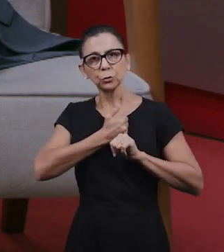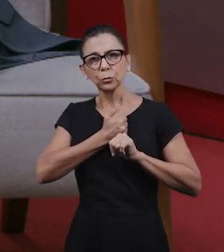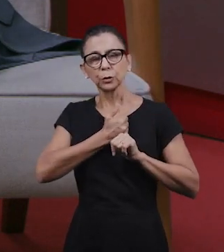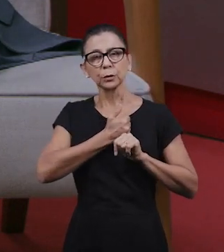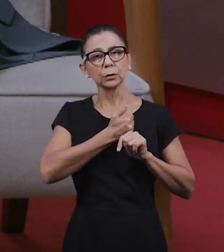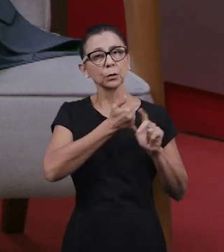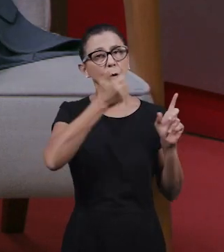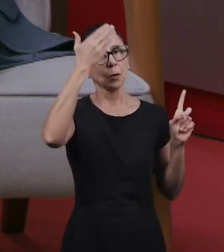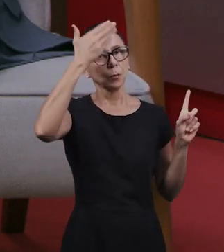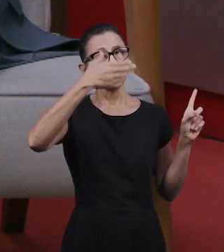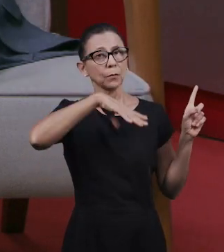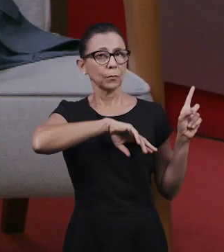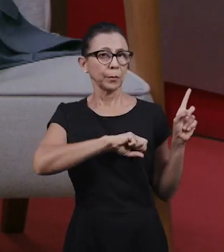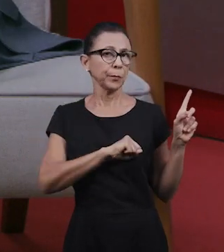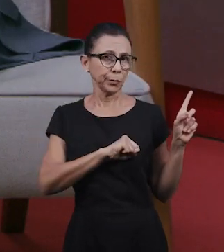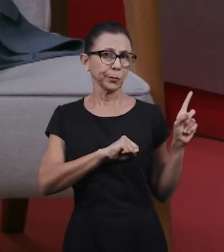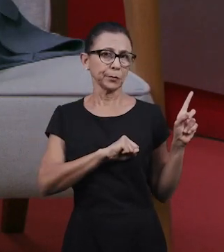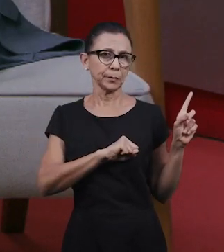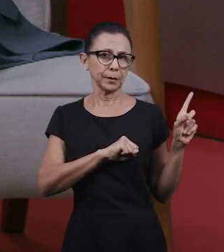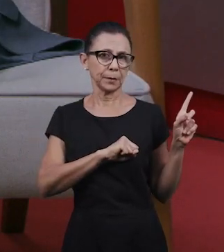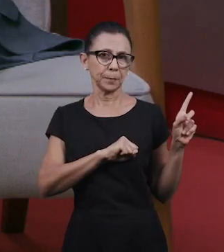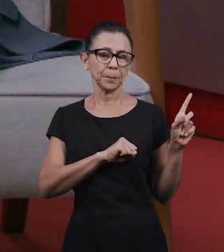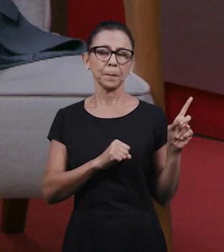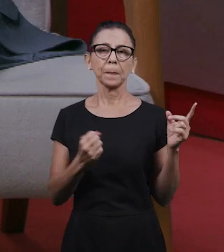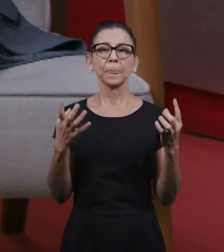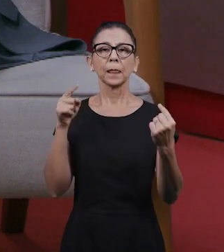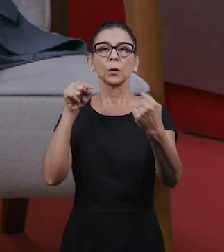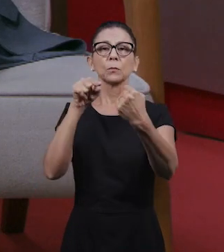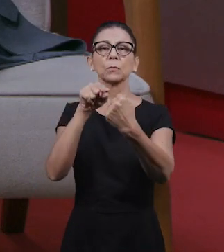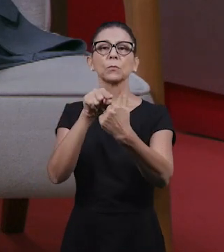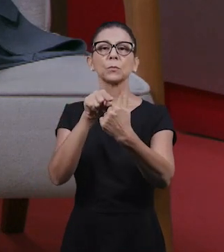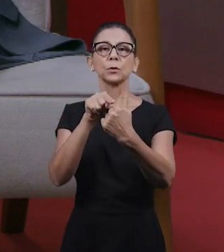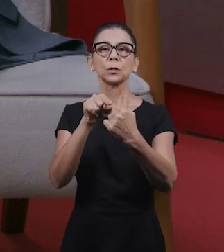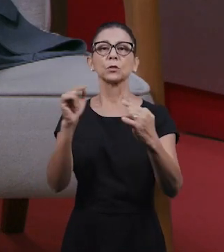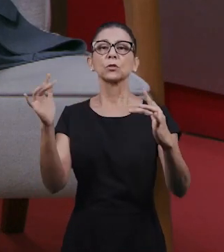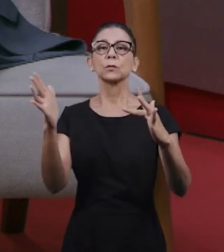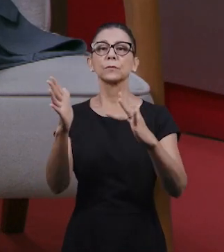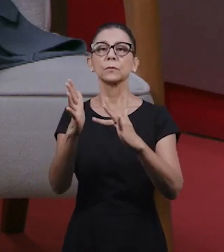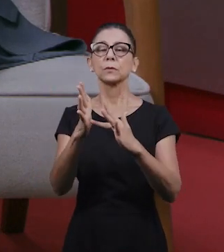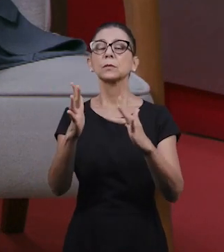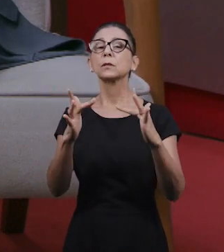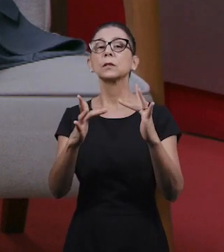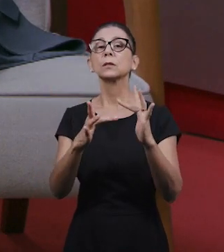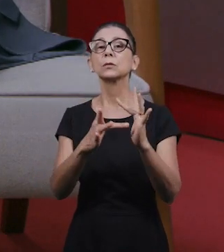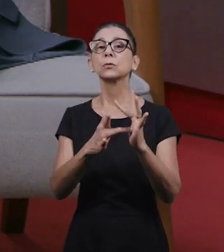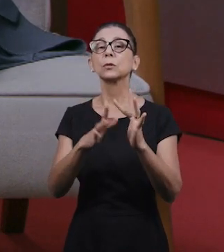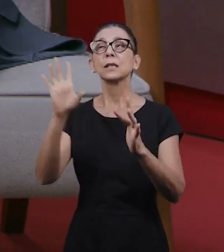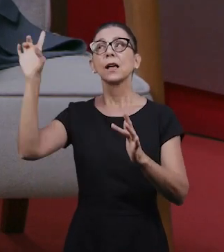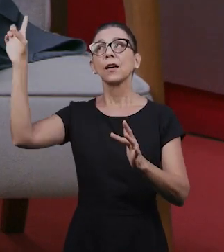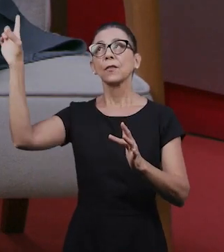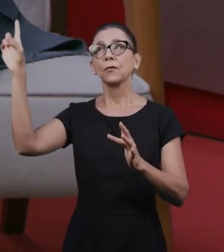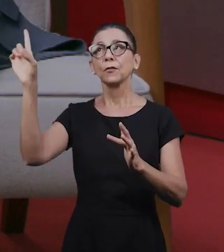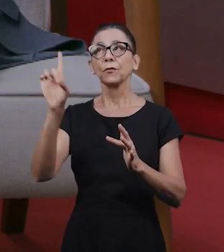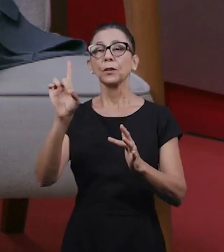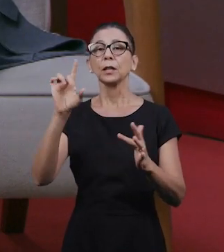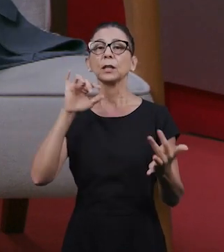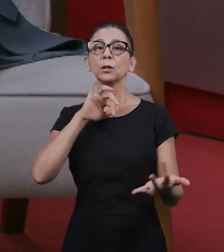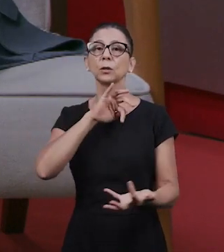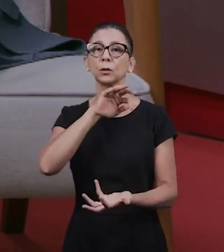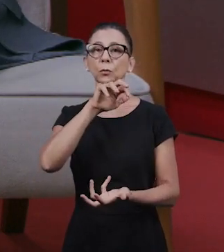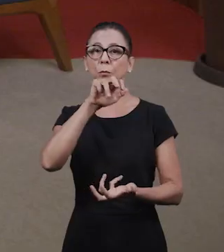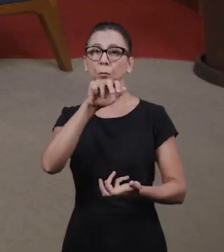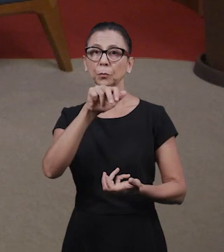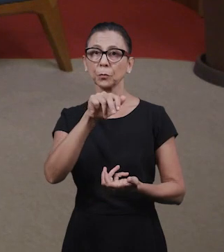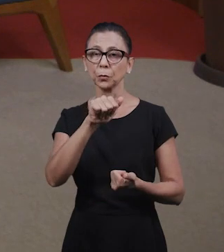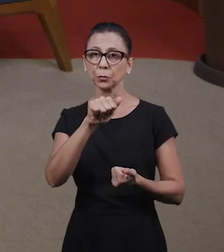amour a été démontré à la croix pour le rachat de nos péchés. Le Seigneur Jésus est venu avec cet objectif de nous montrer,